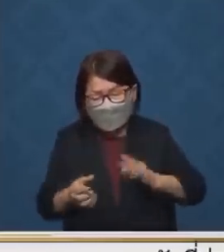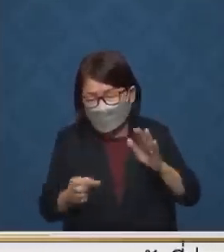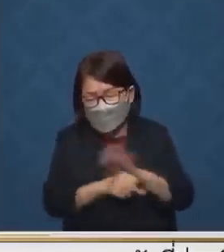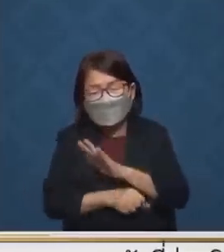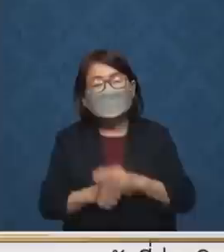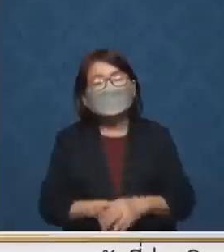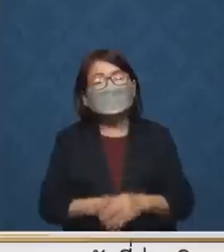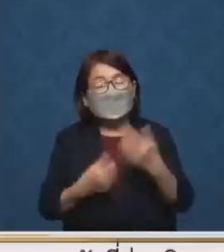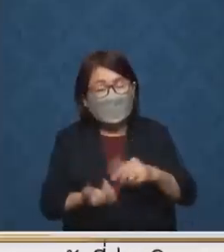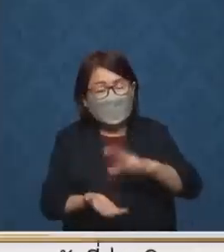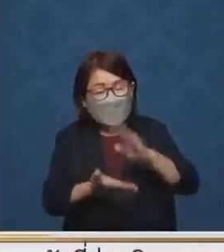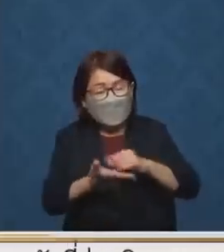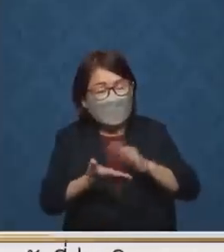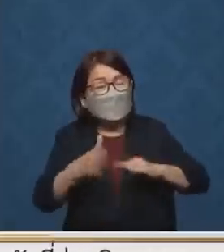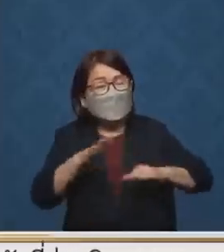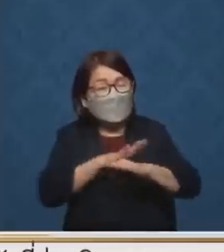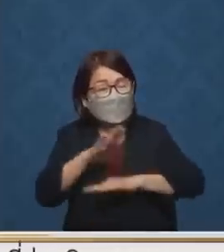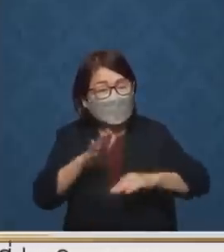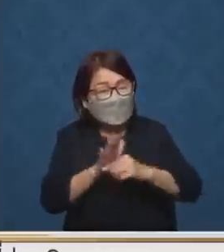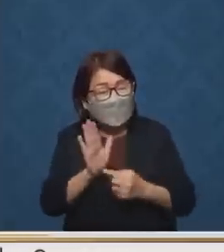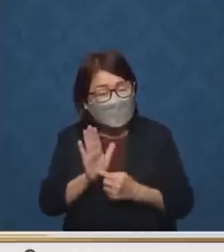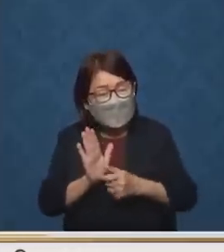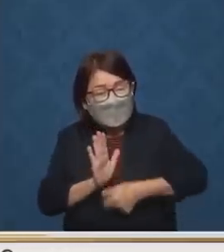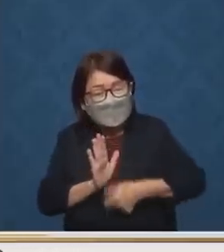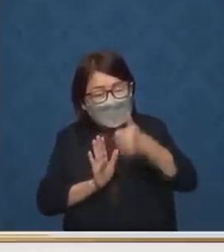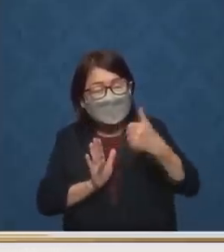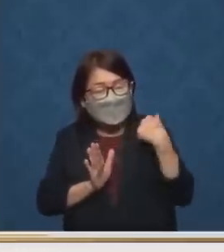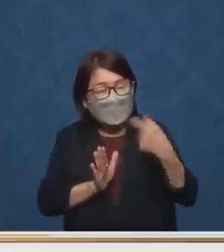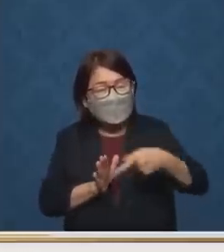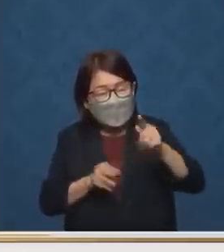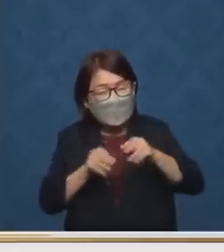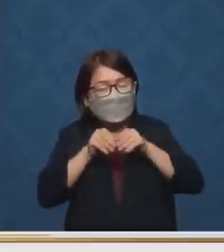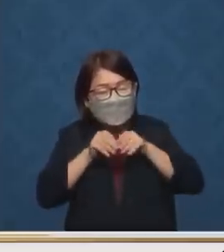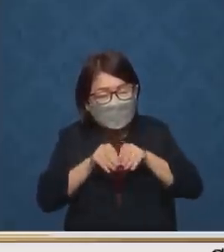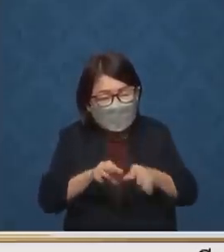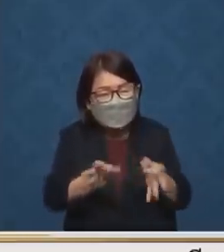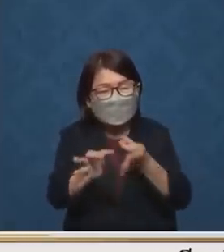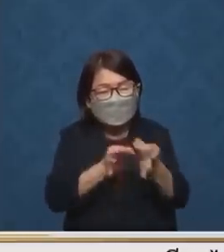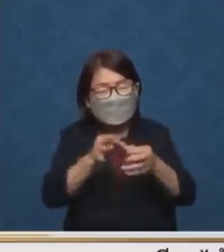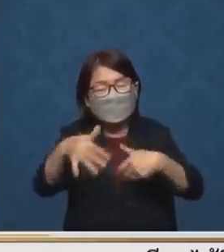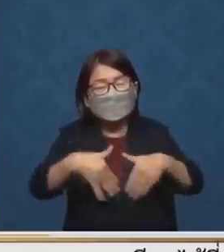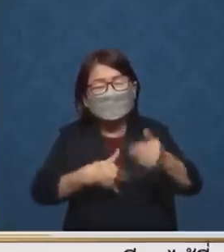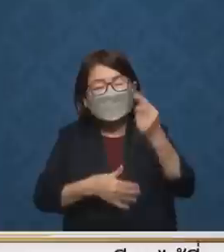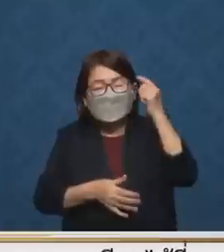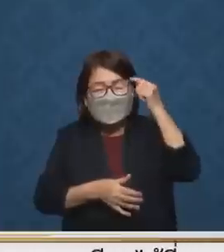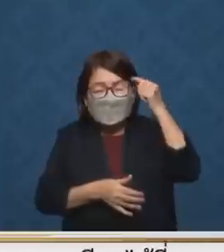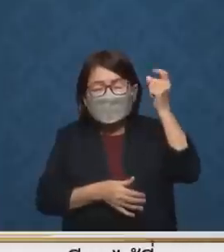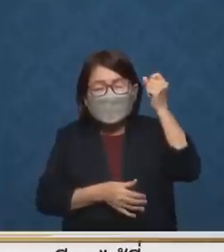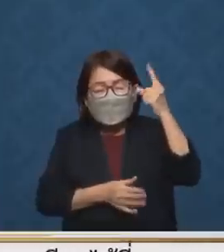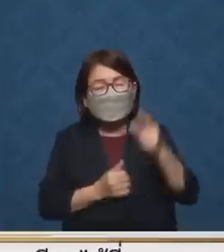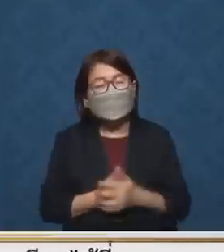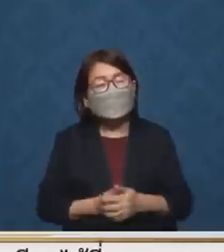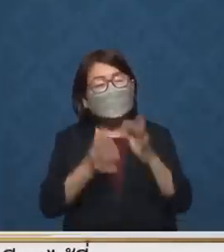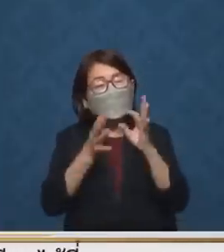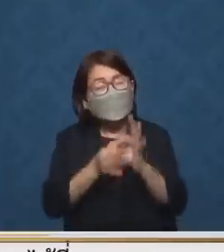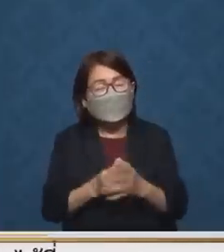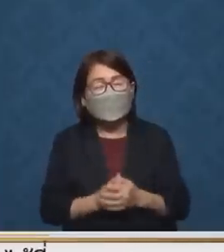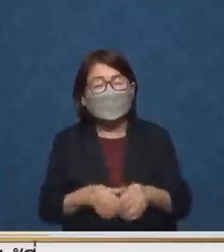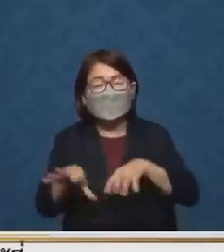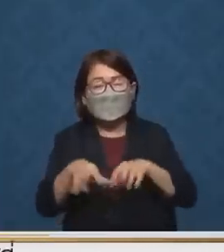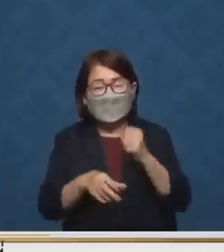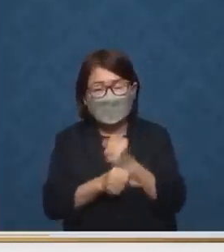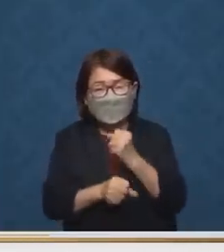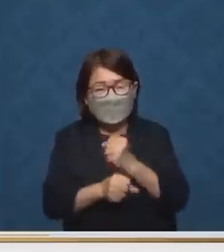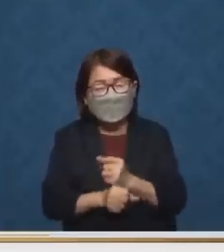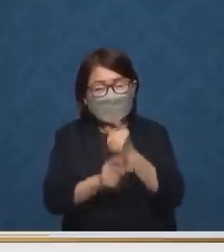ข้อมูลที่ดีี่มีประโยชนมาสรางความรู้ความเข้าใจใหกปชาชนทั้งการดำเนินก